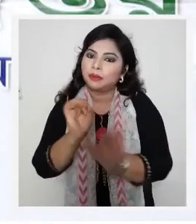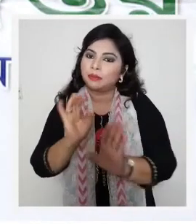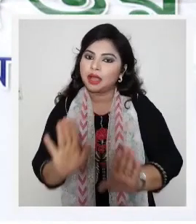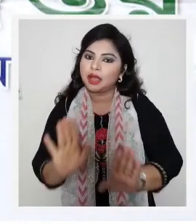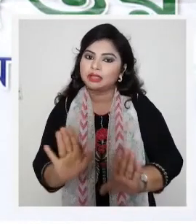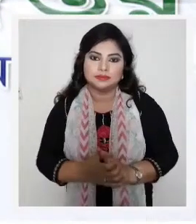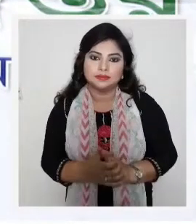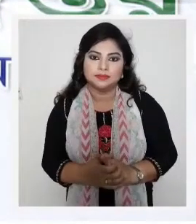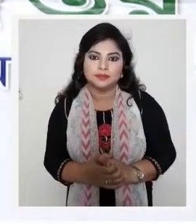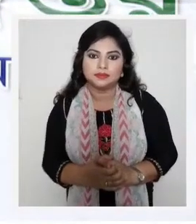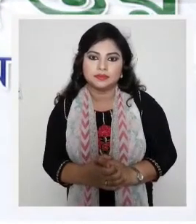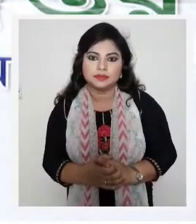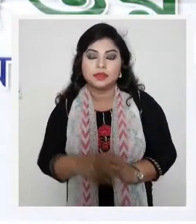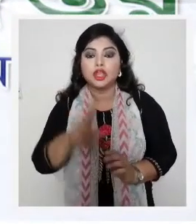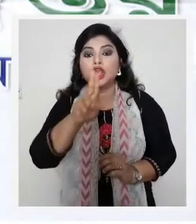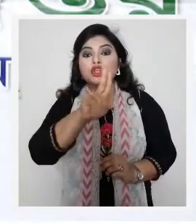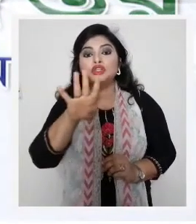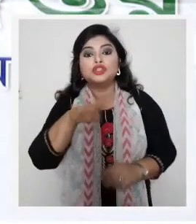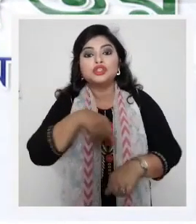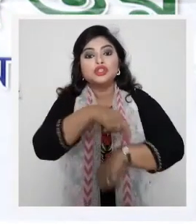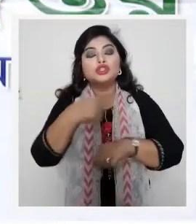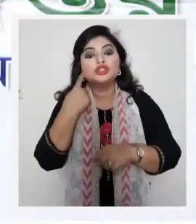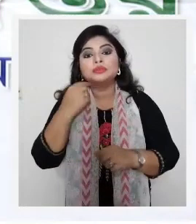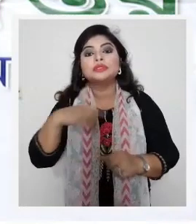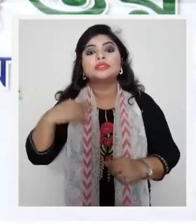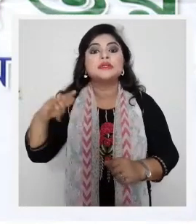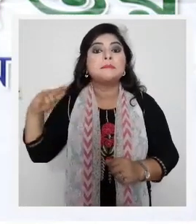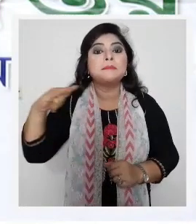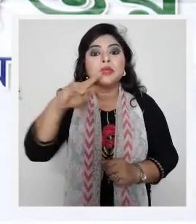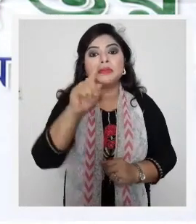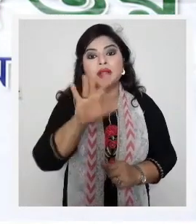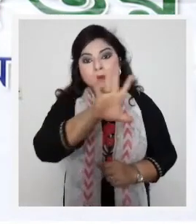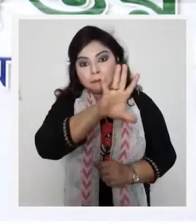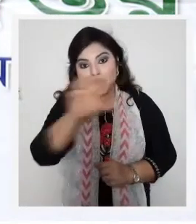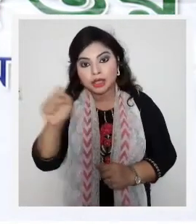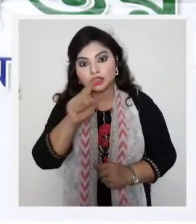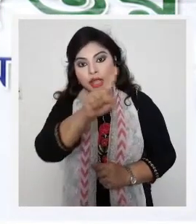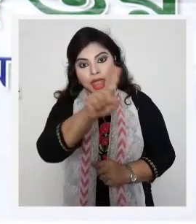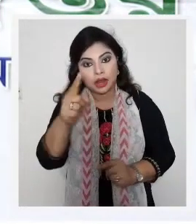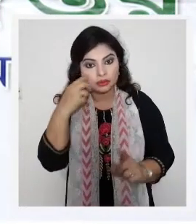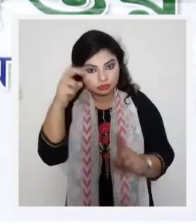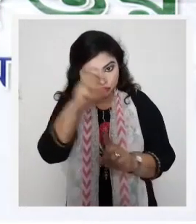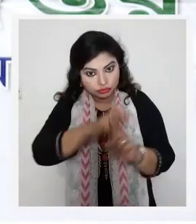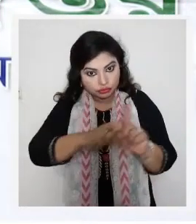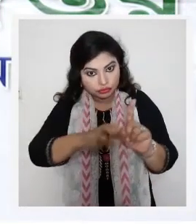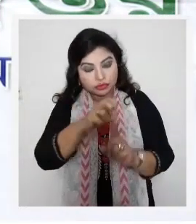4,217 জন চিকিৎসক। এই চিকিৎসকদের প্রতিও কৃতজ্ঞতা, যারা স্বেচ্ছাভিত্তিতে সেবা দিয়ে যাচ্ছেন।